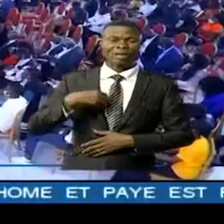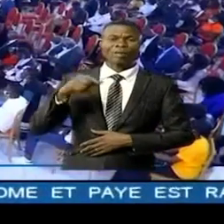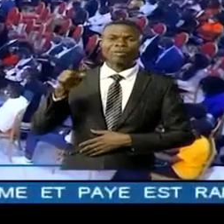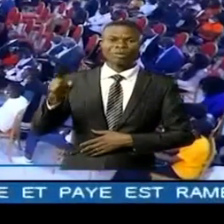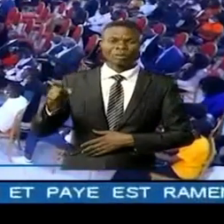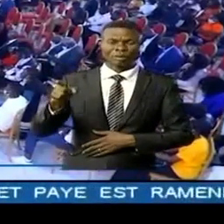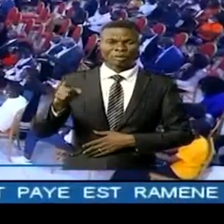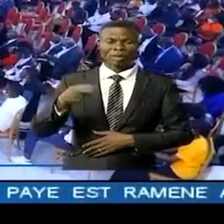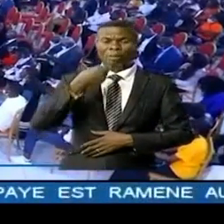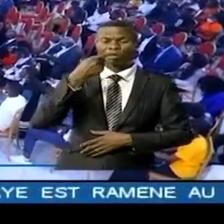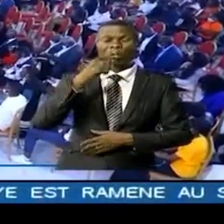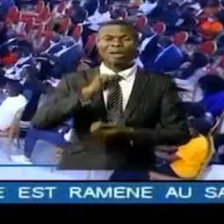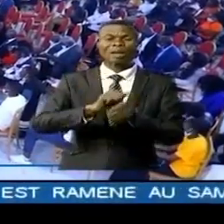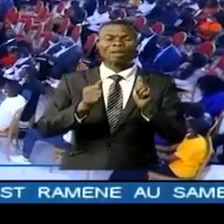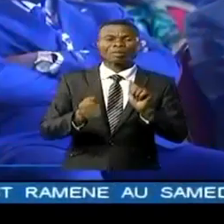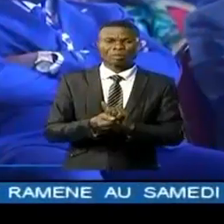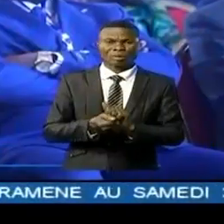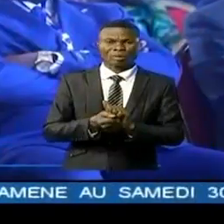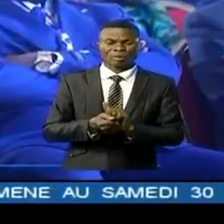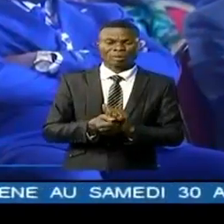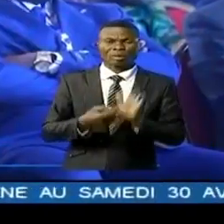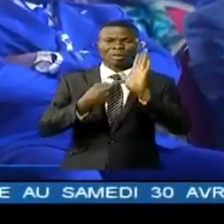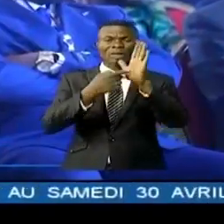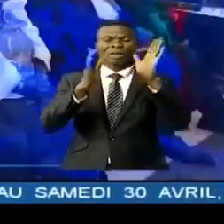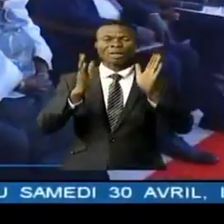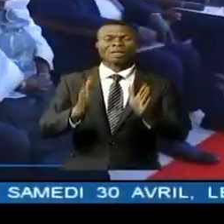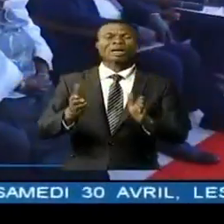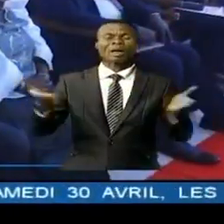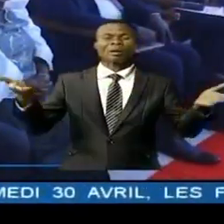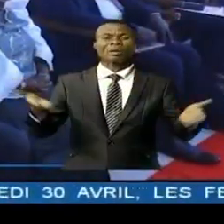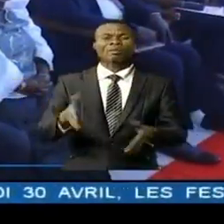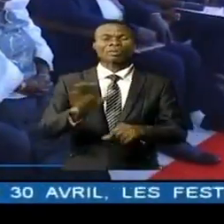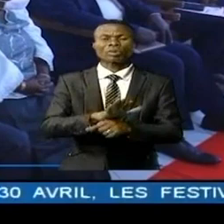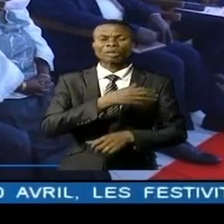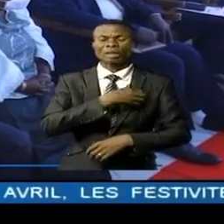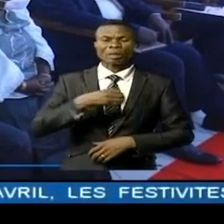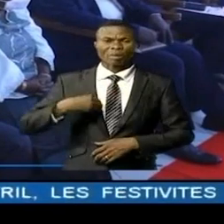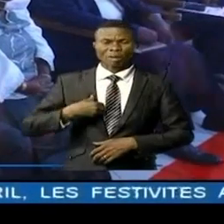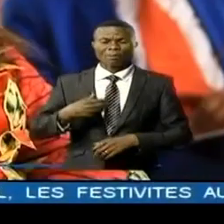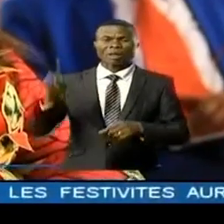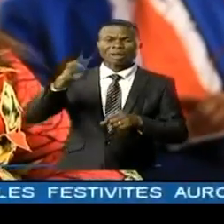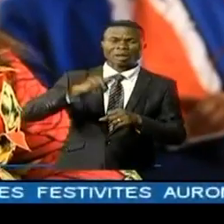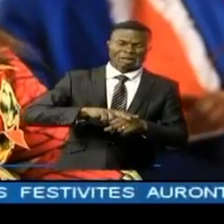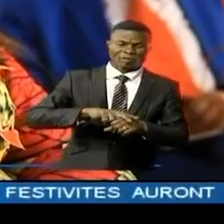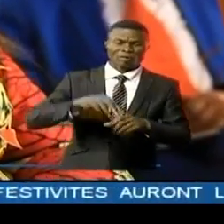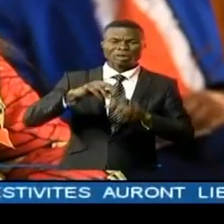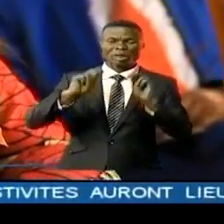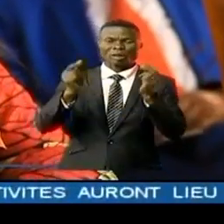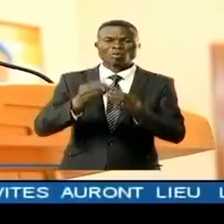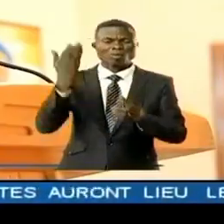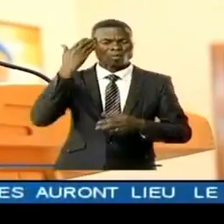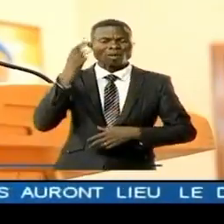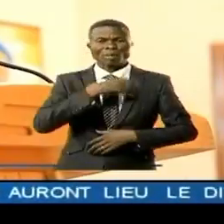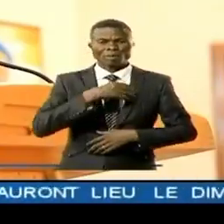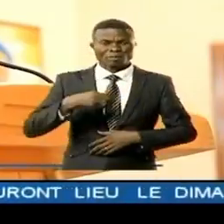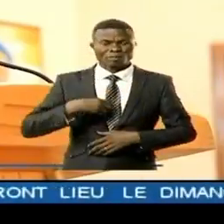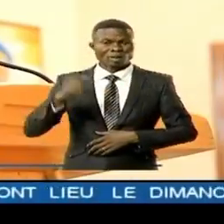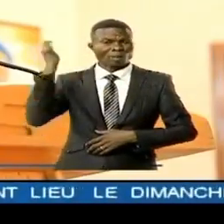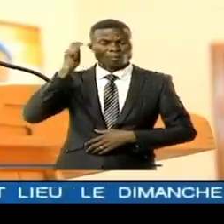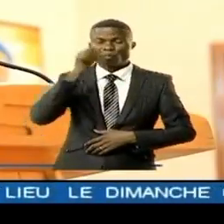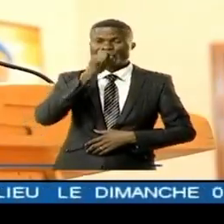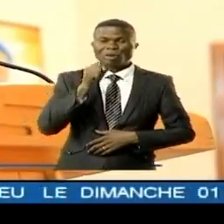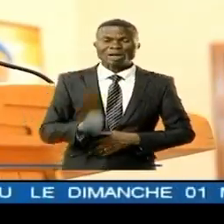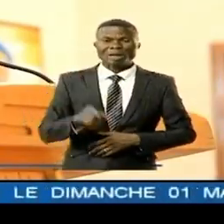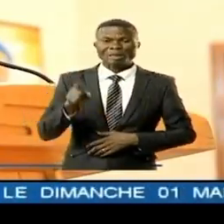qui a abordé la question de représentation de la violence et des violences de la représentation le professeur émérite isidoro unda